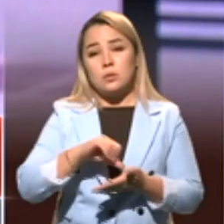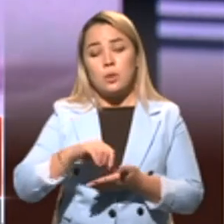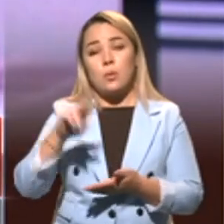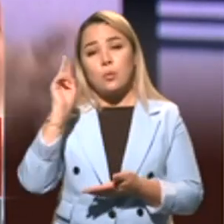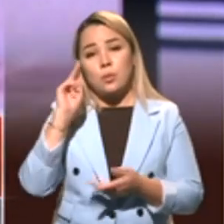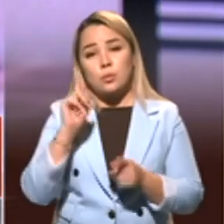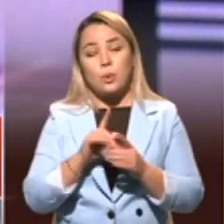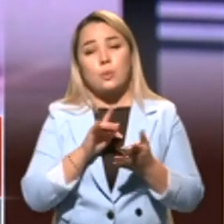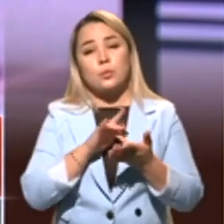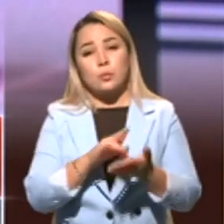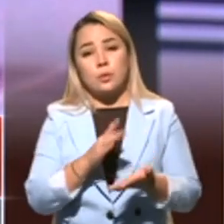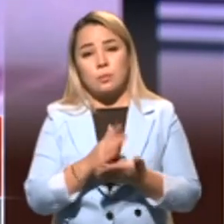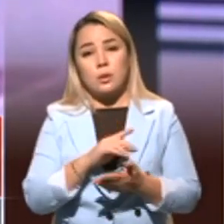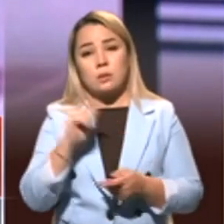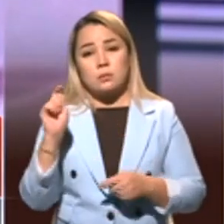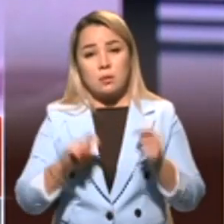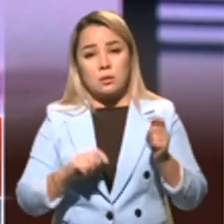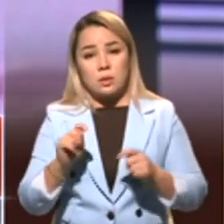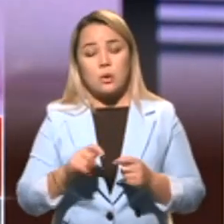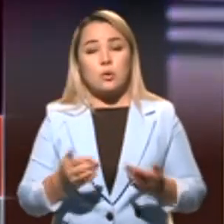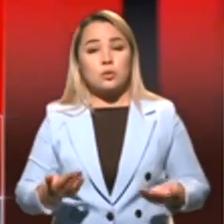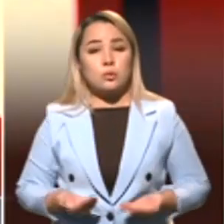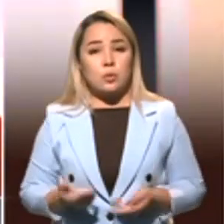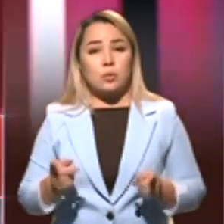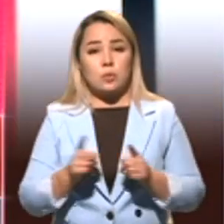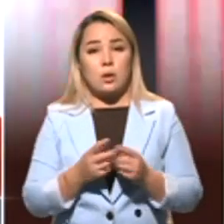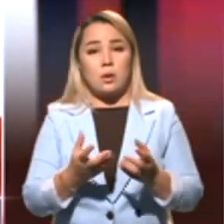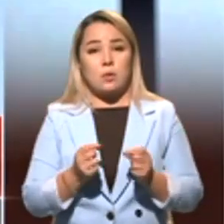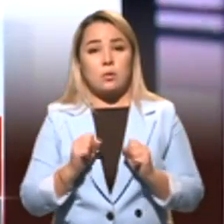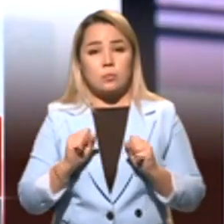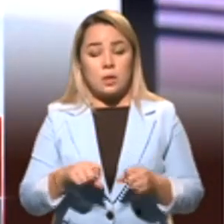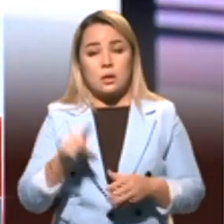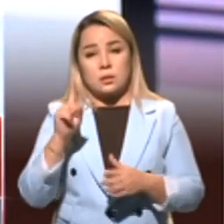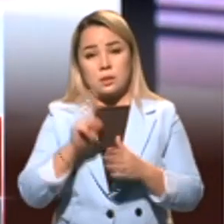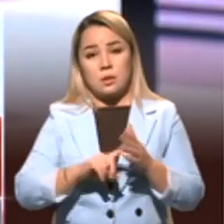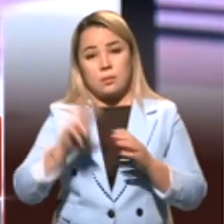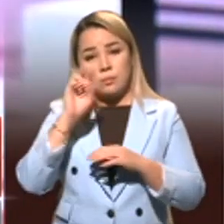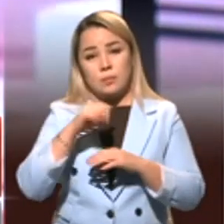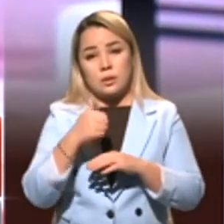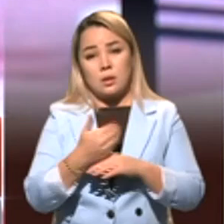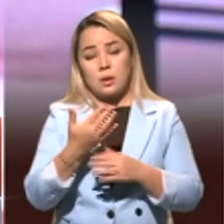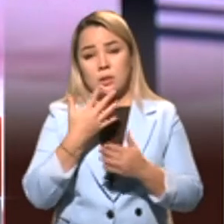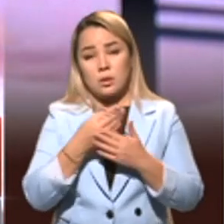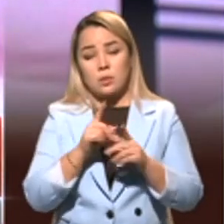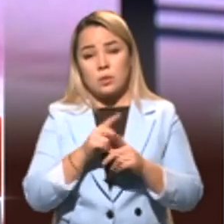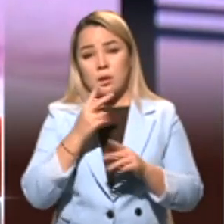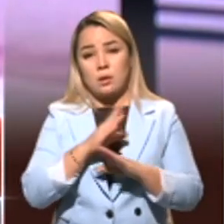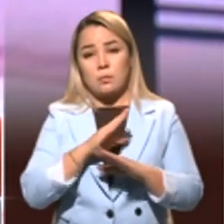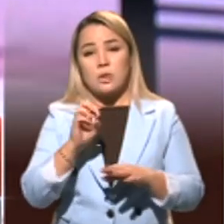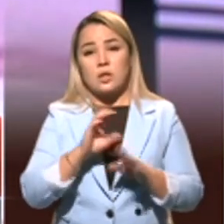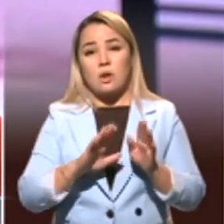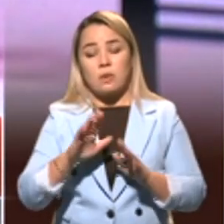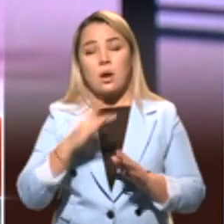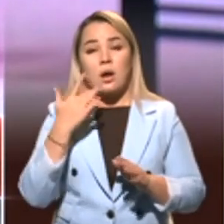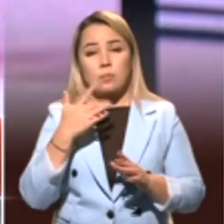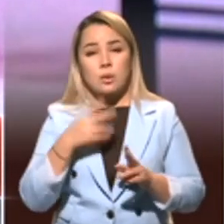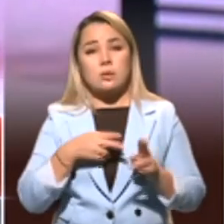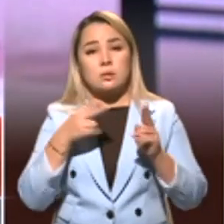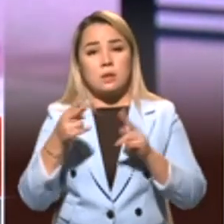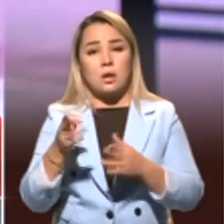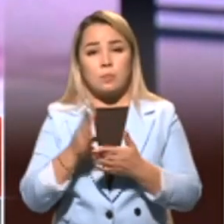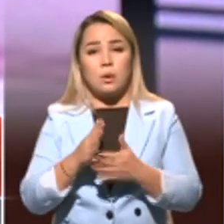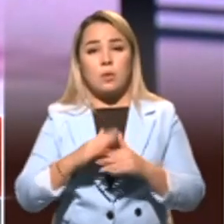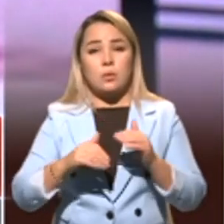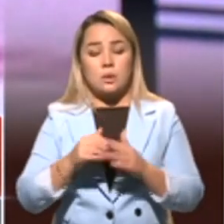оқуға турист болып барып, со жақта өмір сүріп алуға болады, мысалы христиан мемлекеті деп қарамаймыз ғой. Еуропа, Америкаға бара береміз, ол